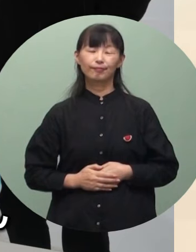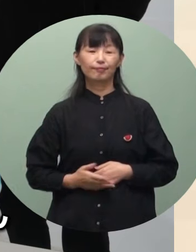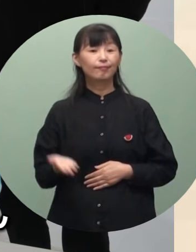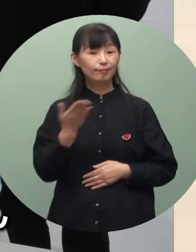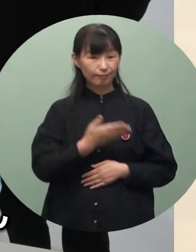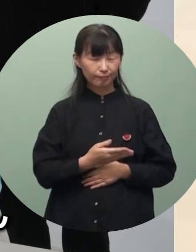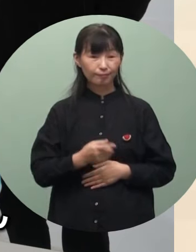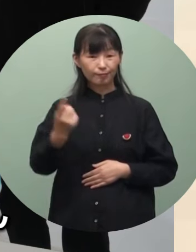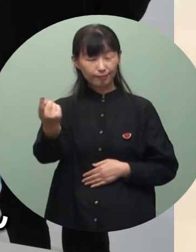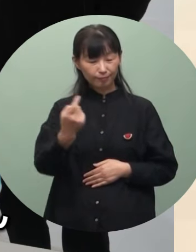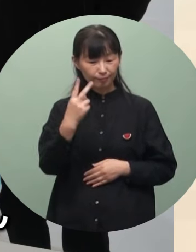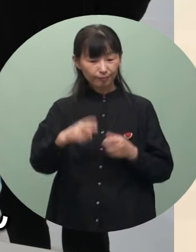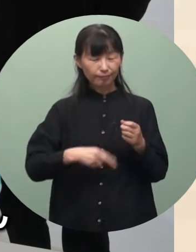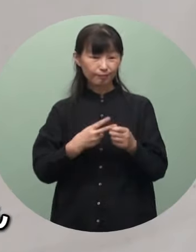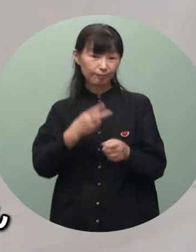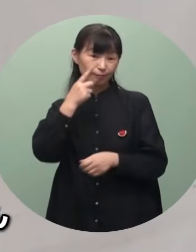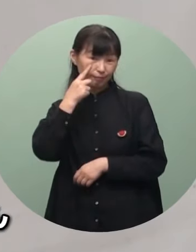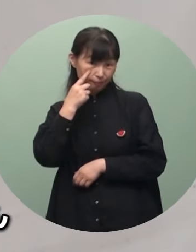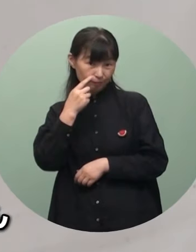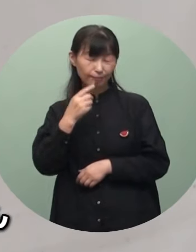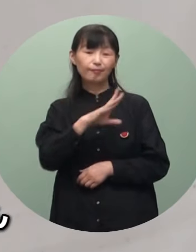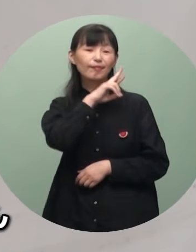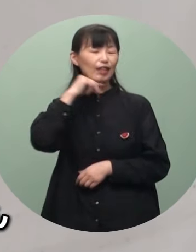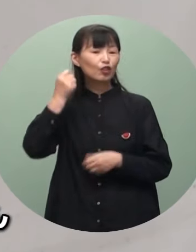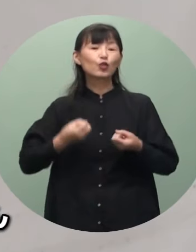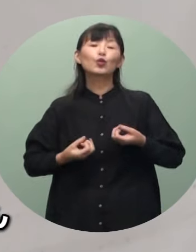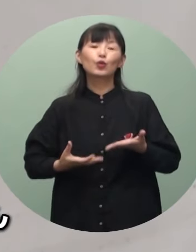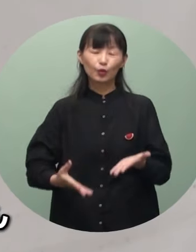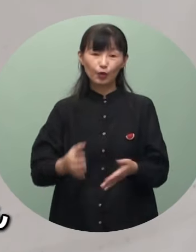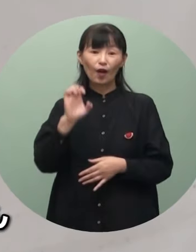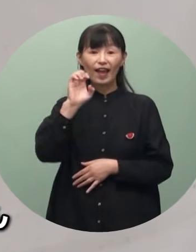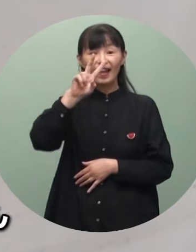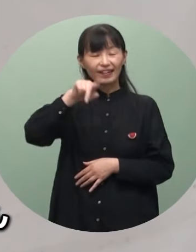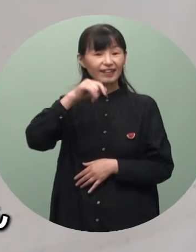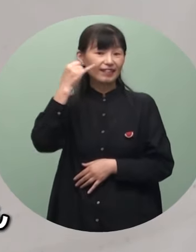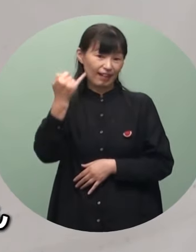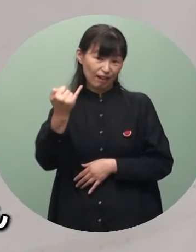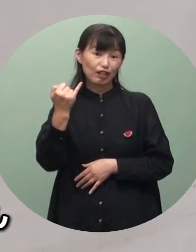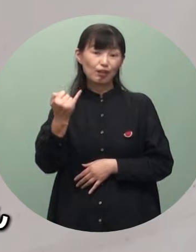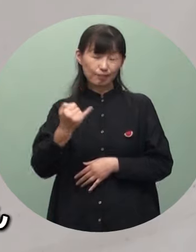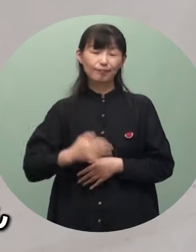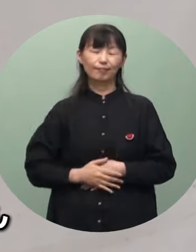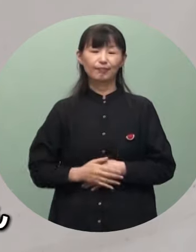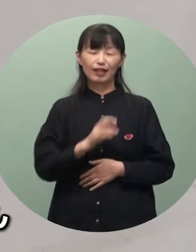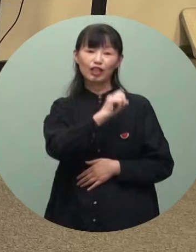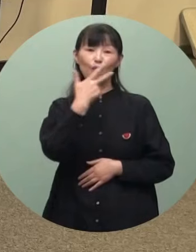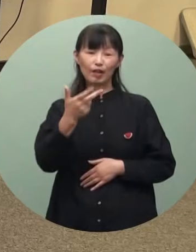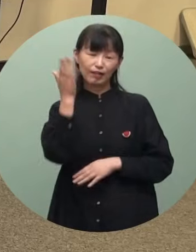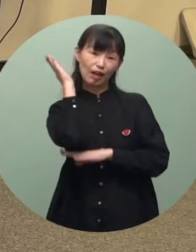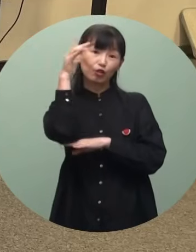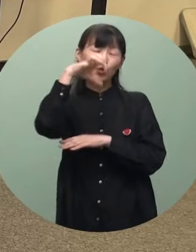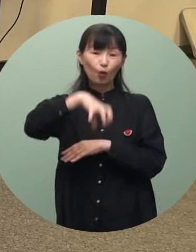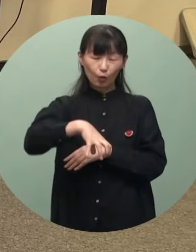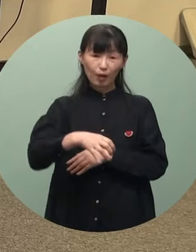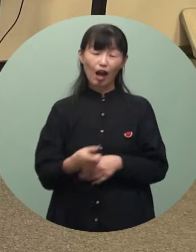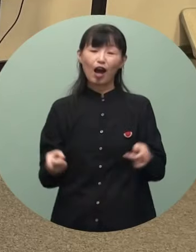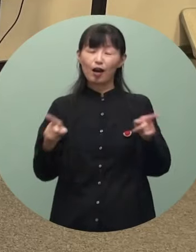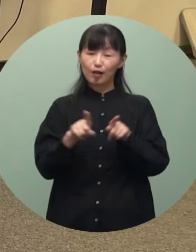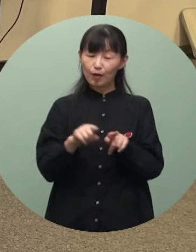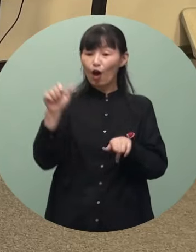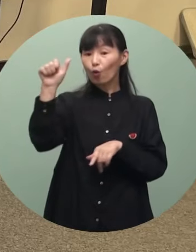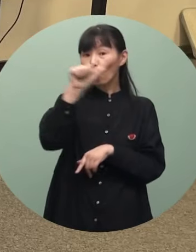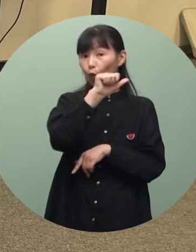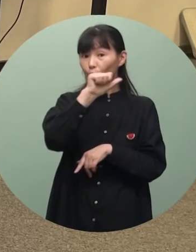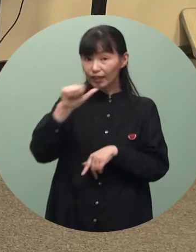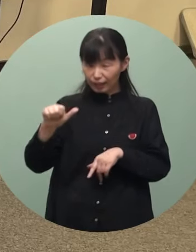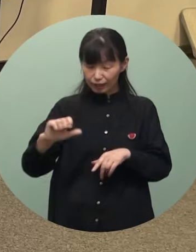そして来日2年目のイギリス出身のブーコック・エリーさんです。金沢市役所では合わせて5人